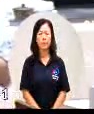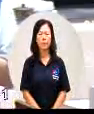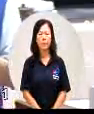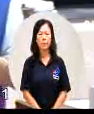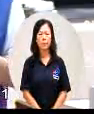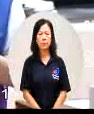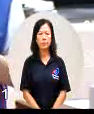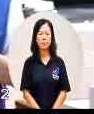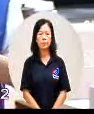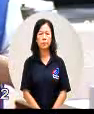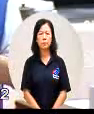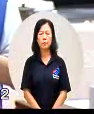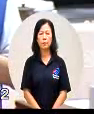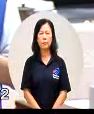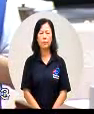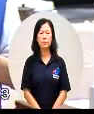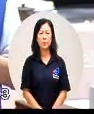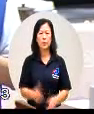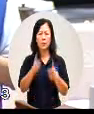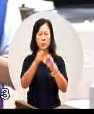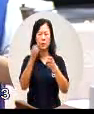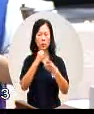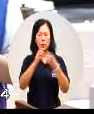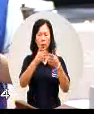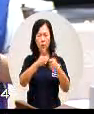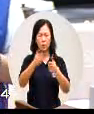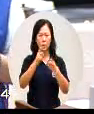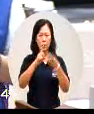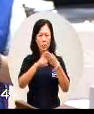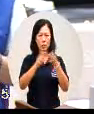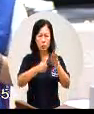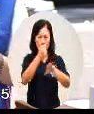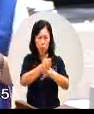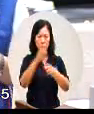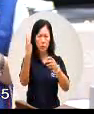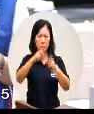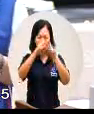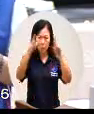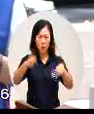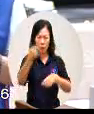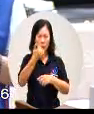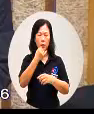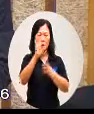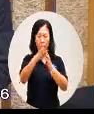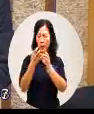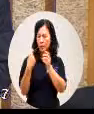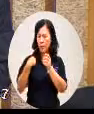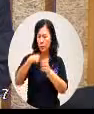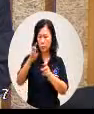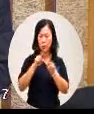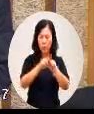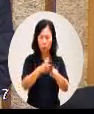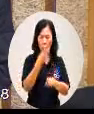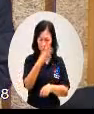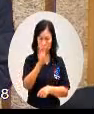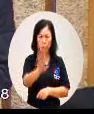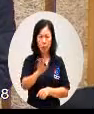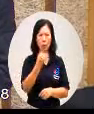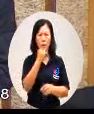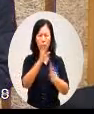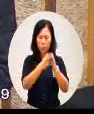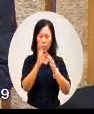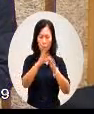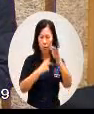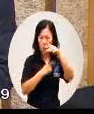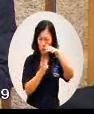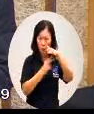长答复了。 好，谢谢主席，谢谢周议员哦。那个周议员，我们那天去现场看了之后，你讲的那个有一个限高架，